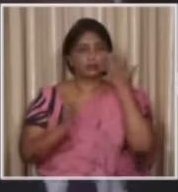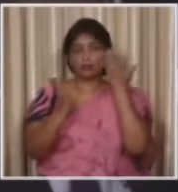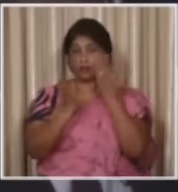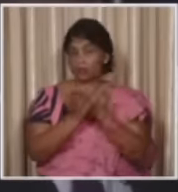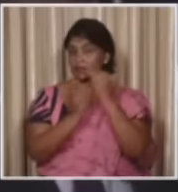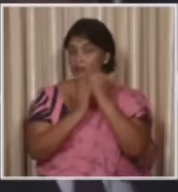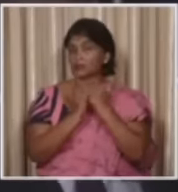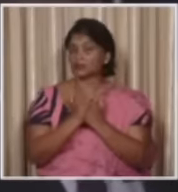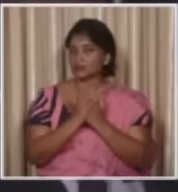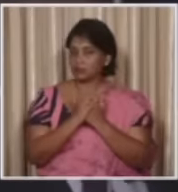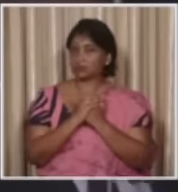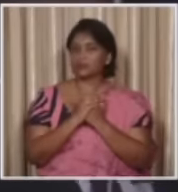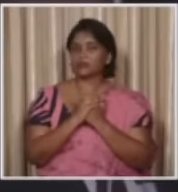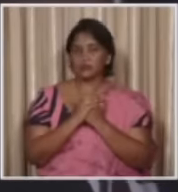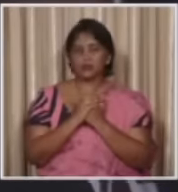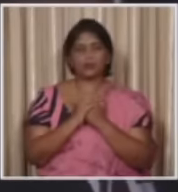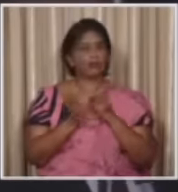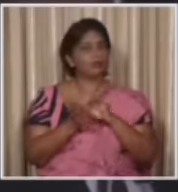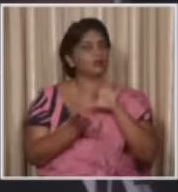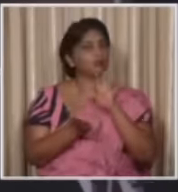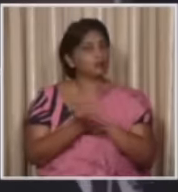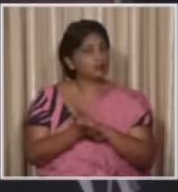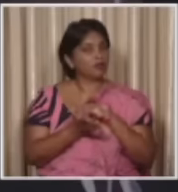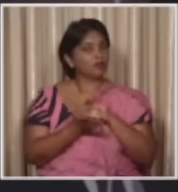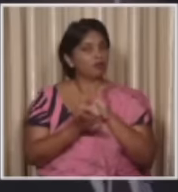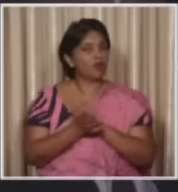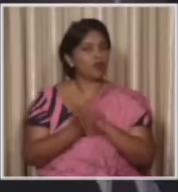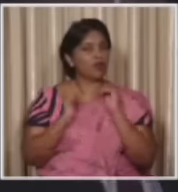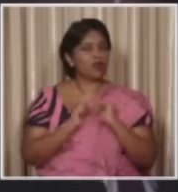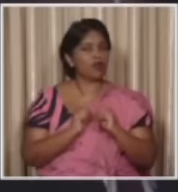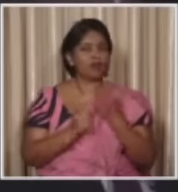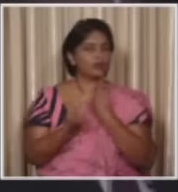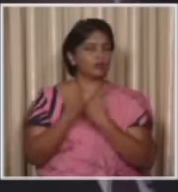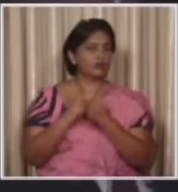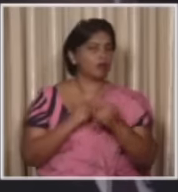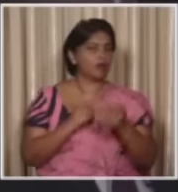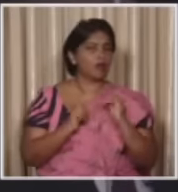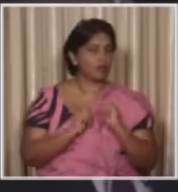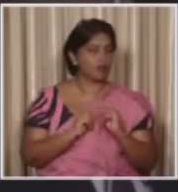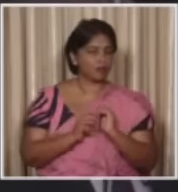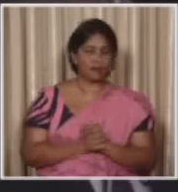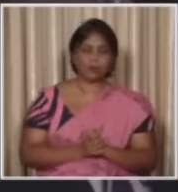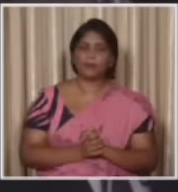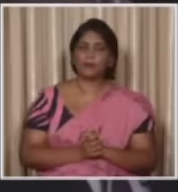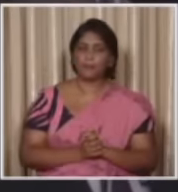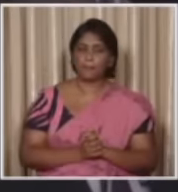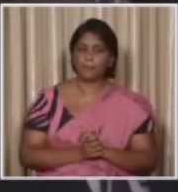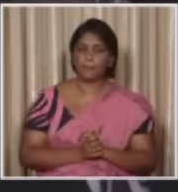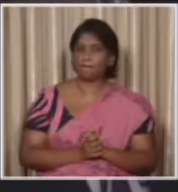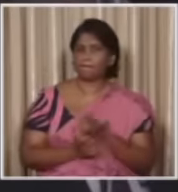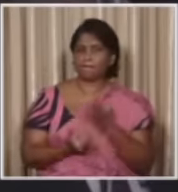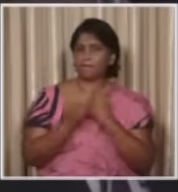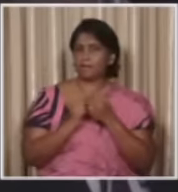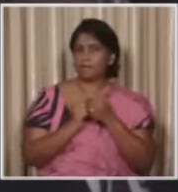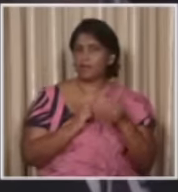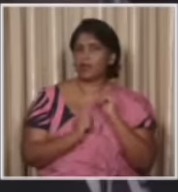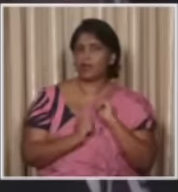එක්ක ගත්ත තීන්දුව පිළිබඳව කොහොමද ඒක ඇනලිසිස් එකක් කරන්නේ? කොහොමද ඇනලිසිස්